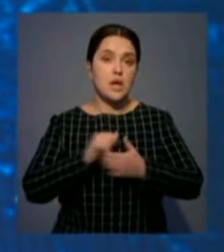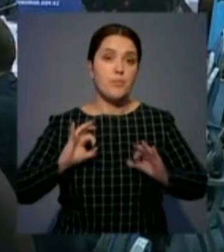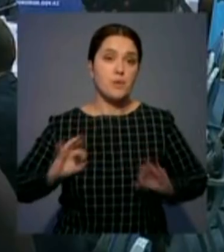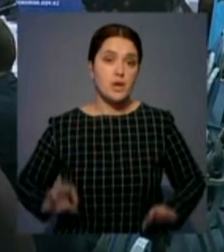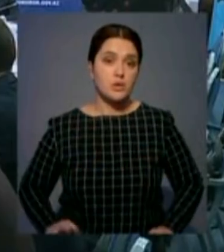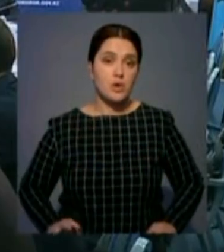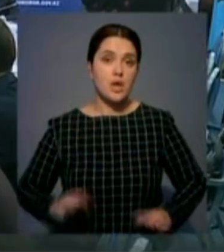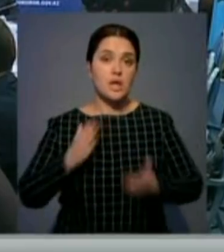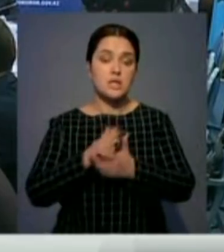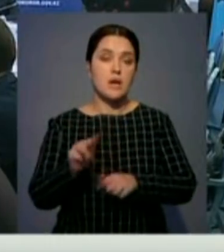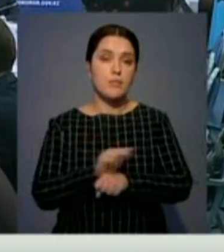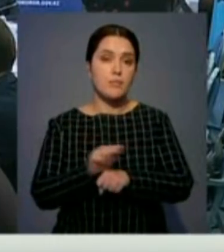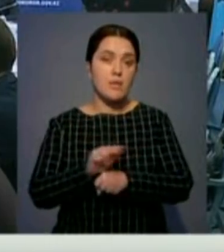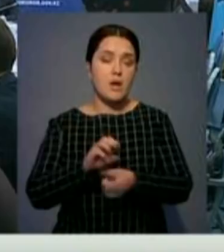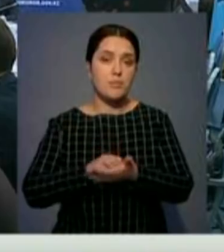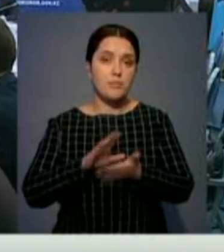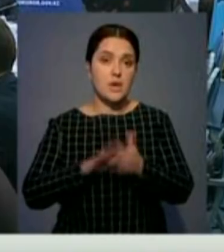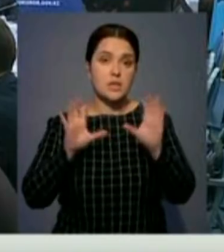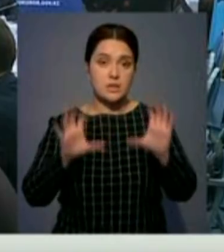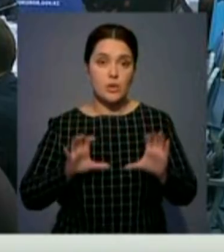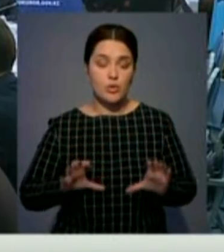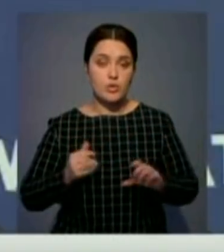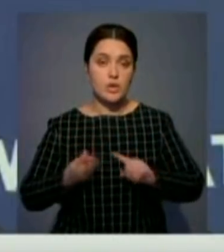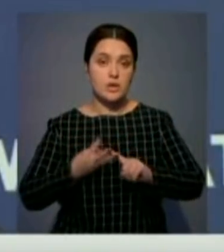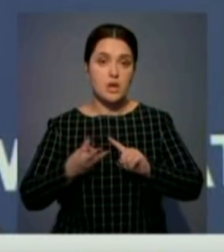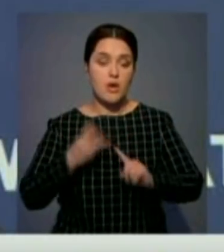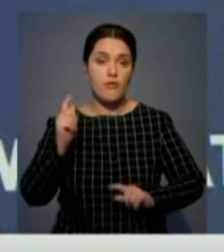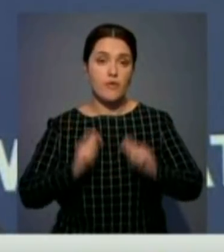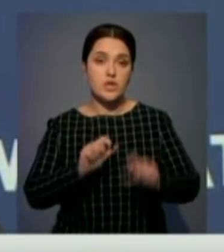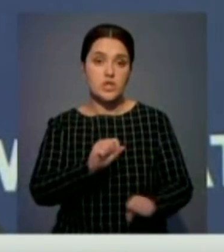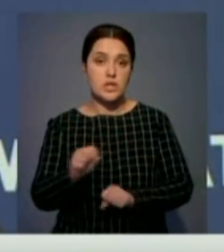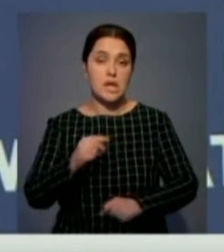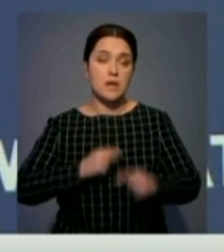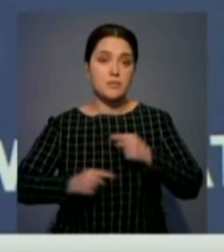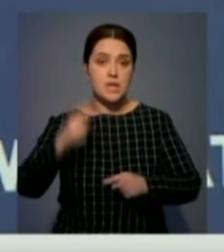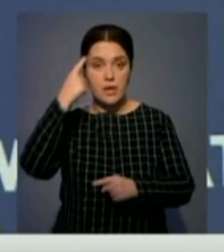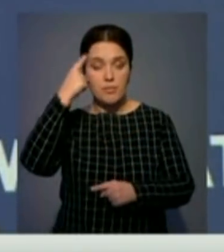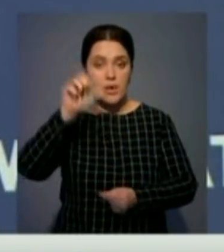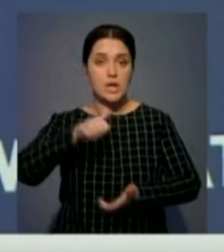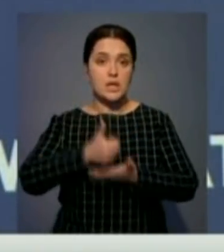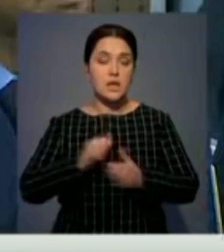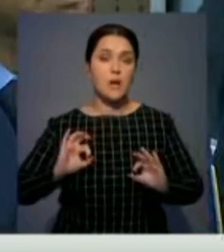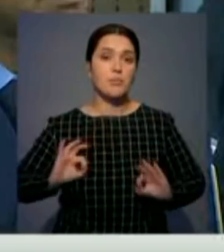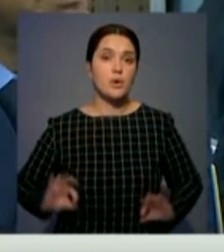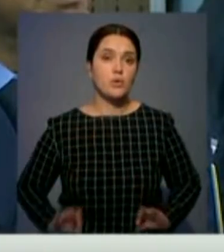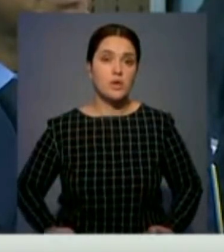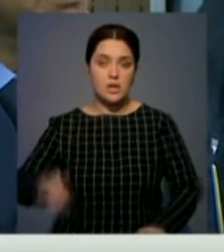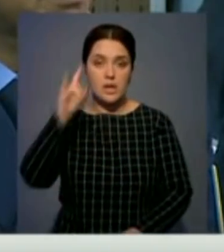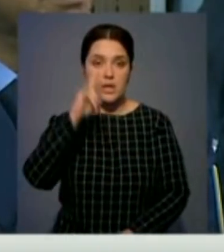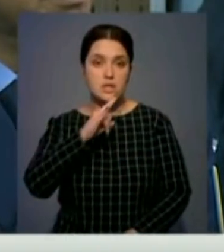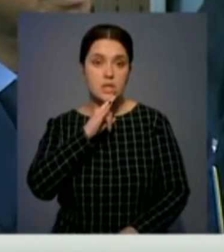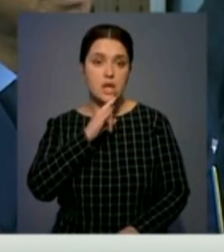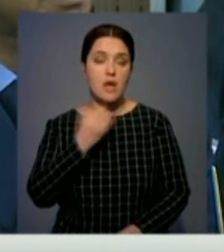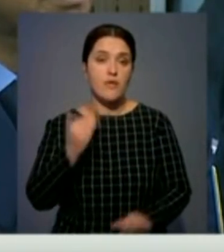этого разработали соответствующие поправки в закон. Об этом на третьем форуме по защите бизнеса сообщил генеральный прокурор Казахстана